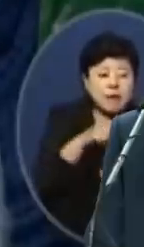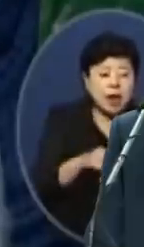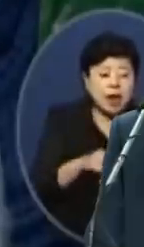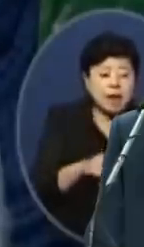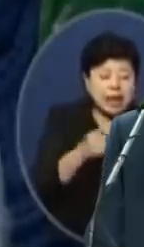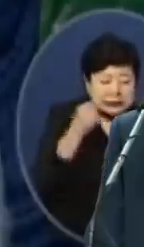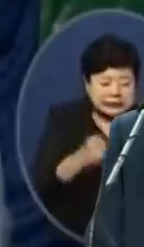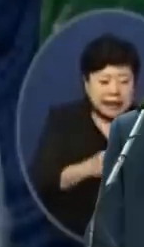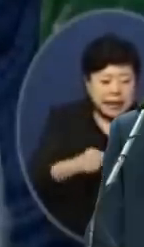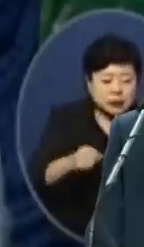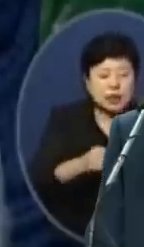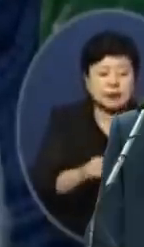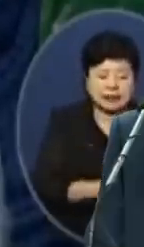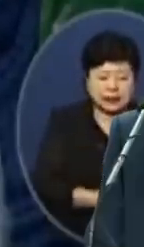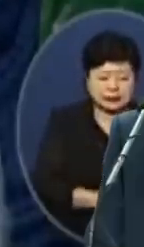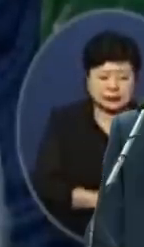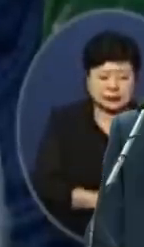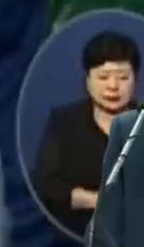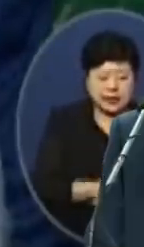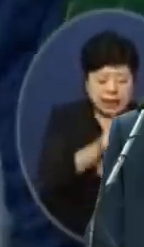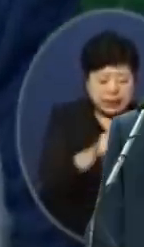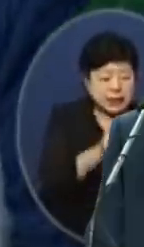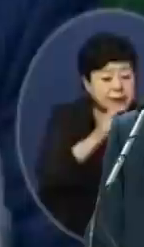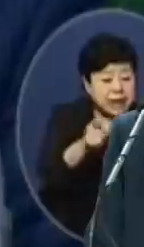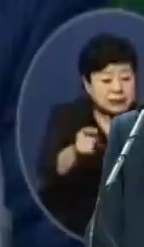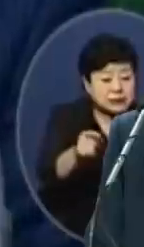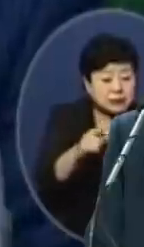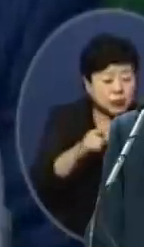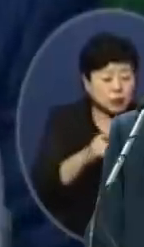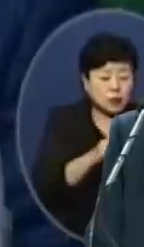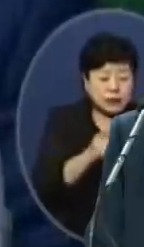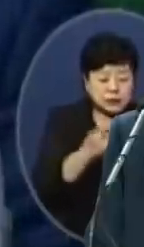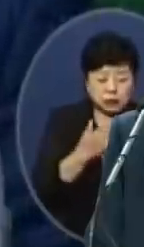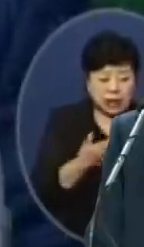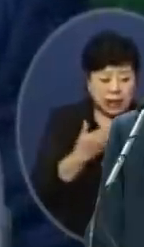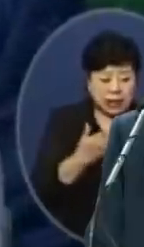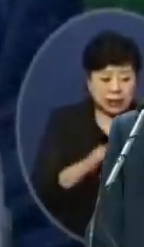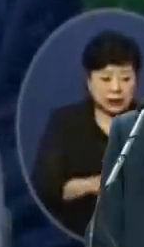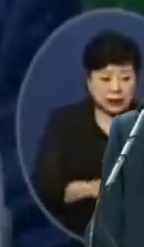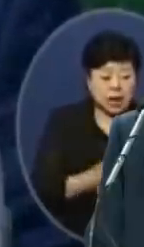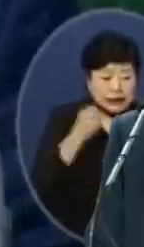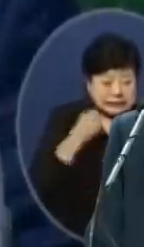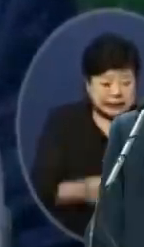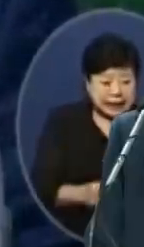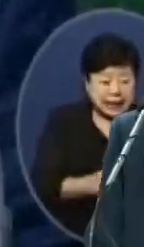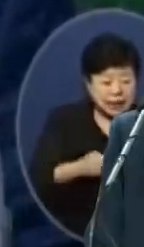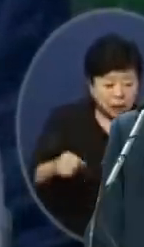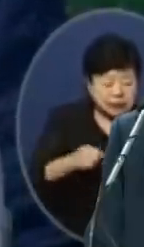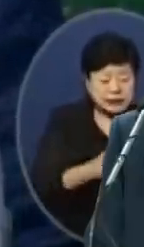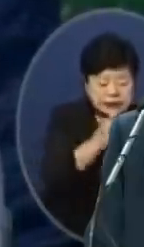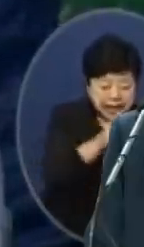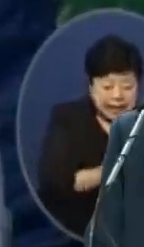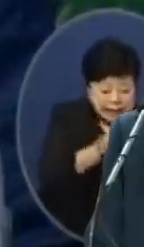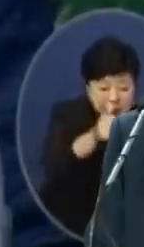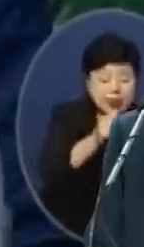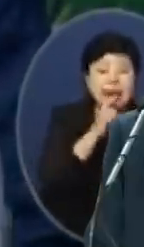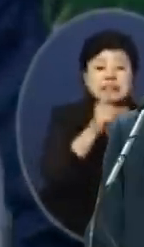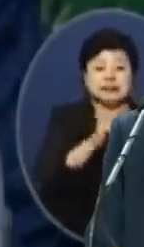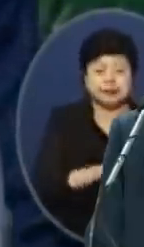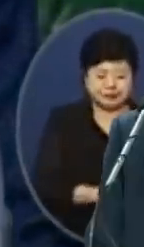살아서 역사하는 것입니다. 여러분 하나님 말씀은 보통 말씀과 다른 것은 살아서 역사하는 하나님이신